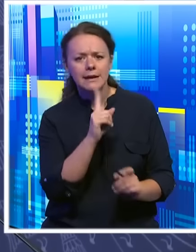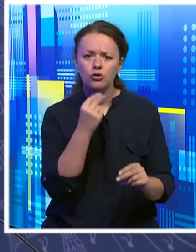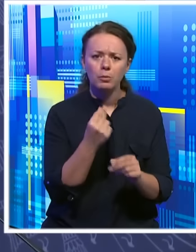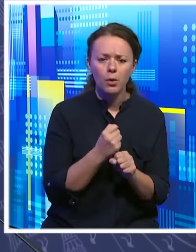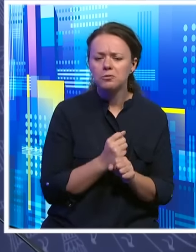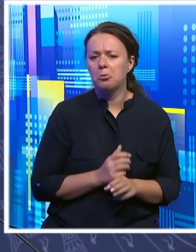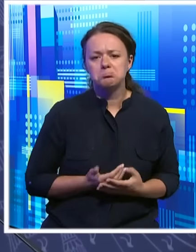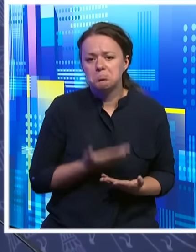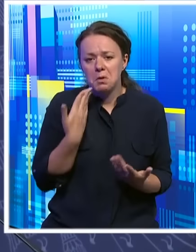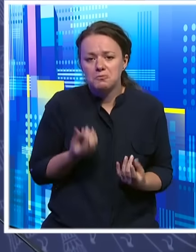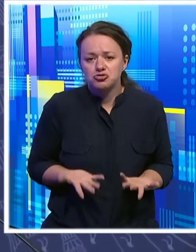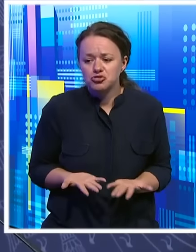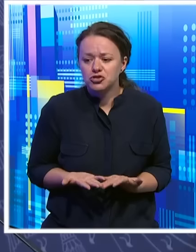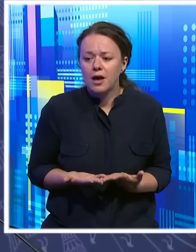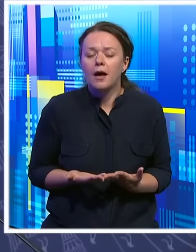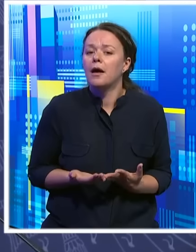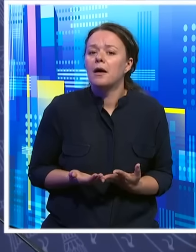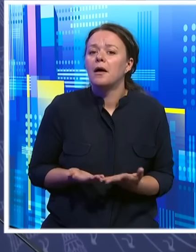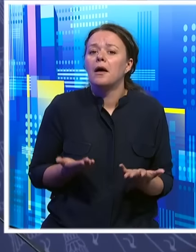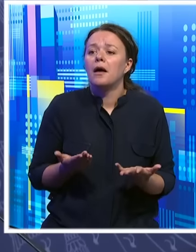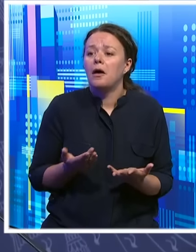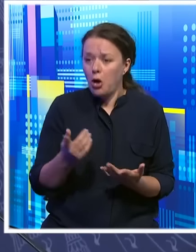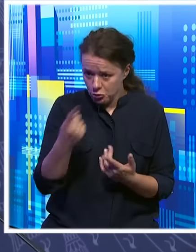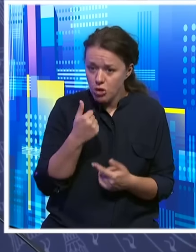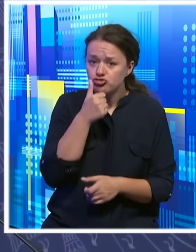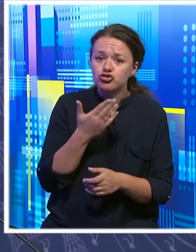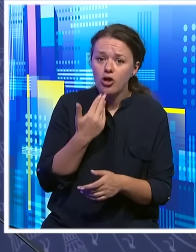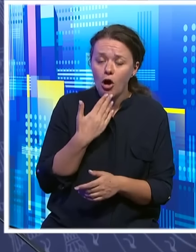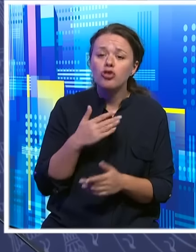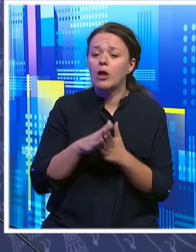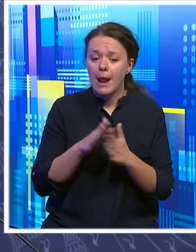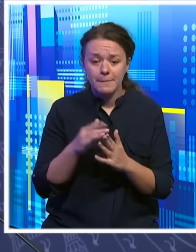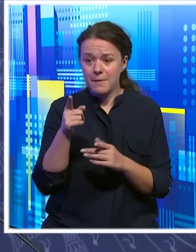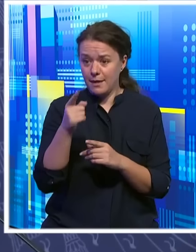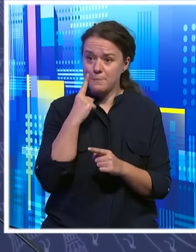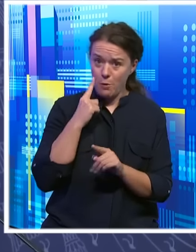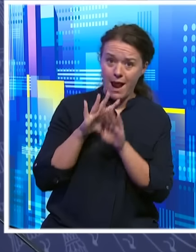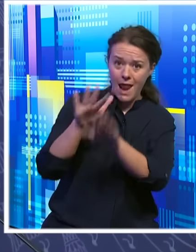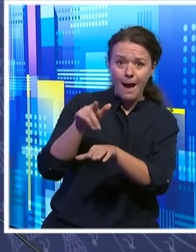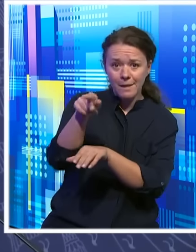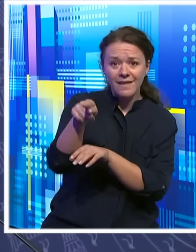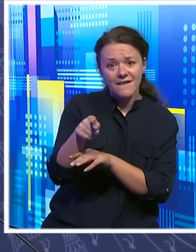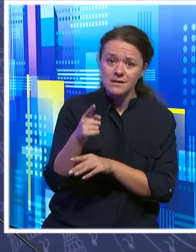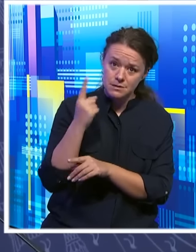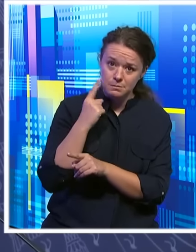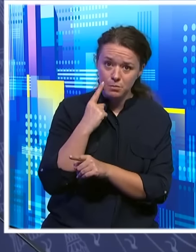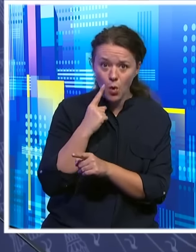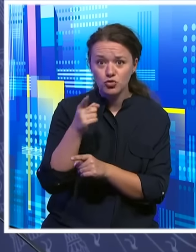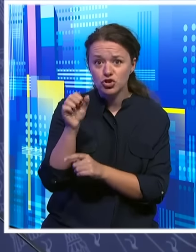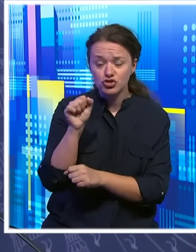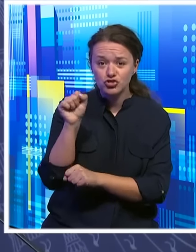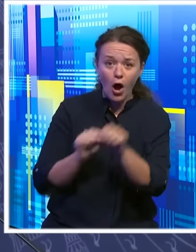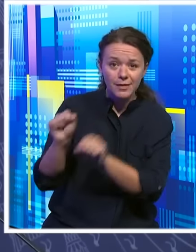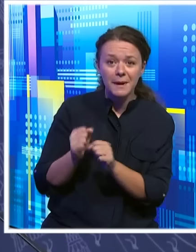Da dođete sad, kažete mi šta želite, a da dođete da napadnete ili neko da napadne vas, izvinite, pokušao bih makoliko i da je